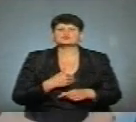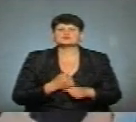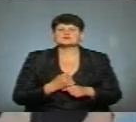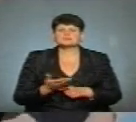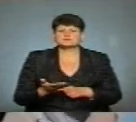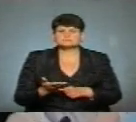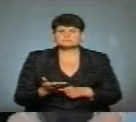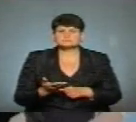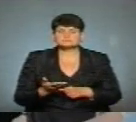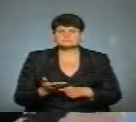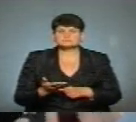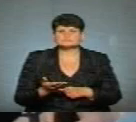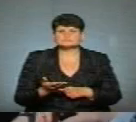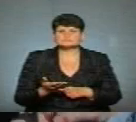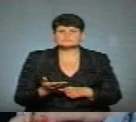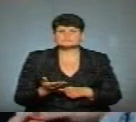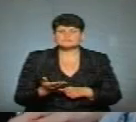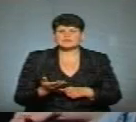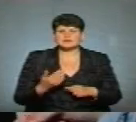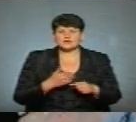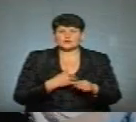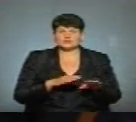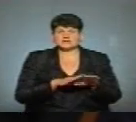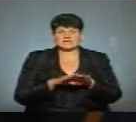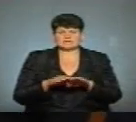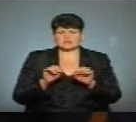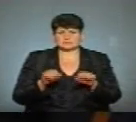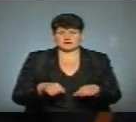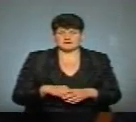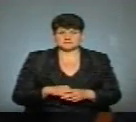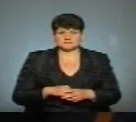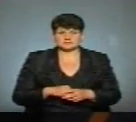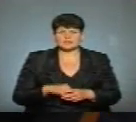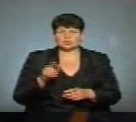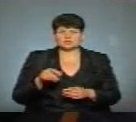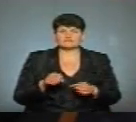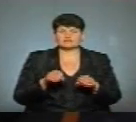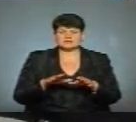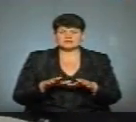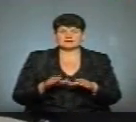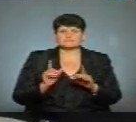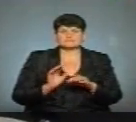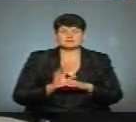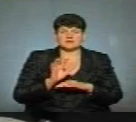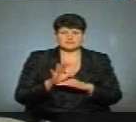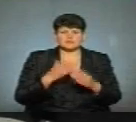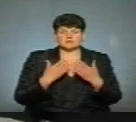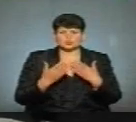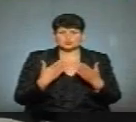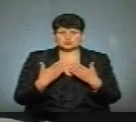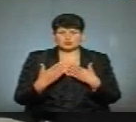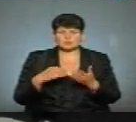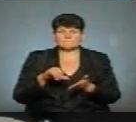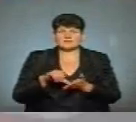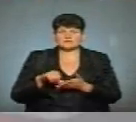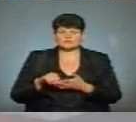Ми хочемо, щоб вони закрилися. Рівноправні права. Протестувальники вирішили відправити на перемовини з міським головою по